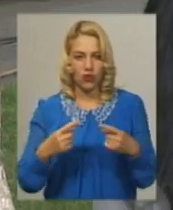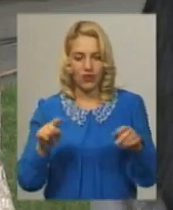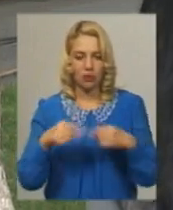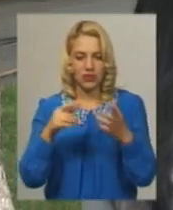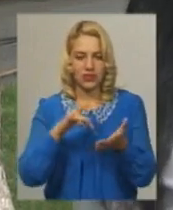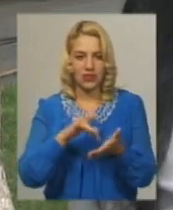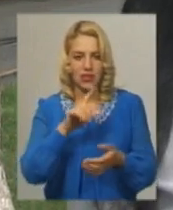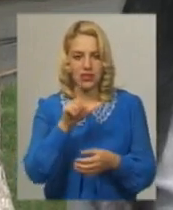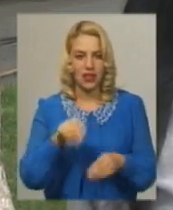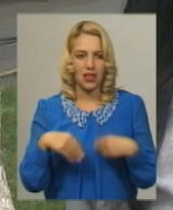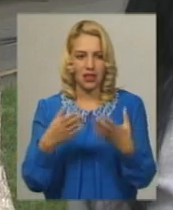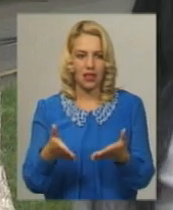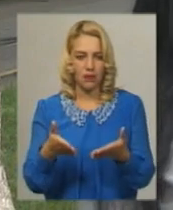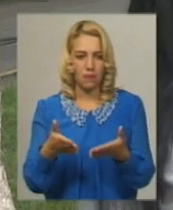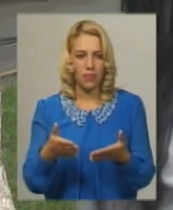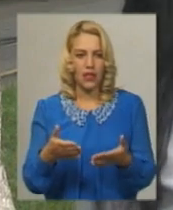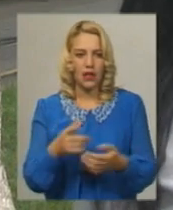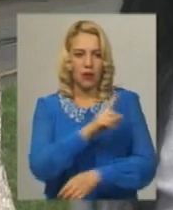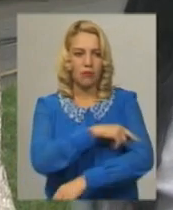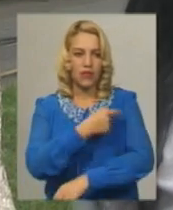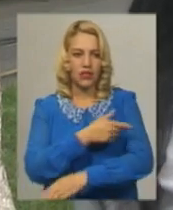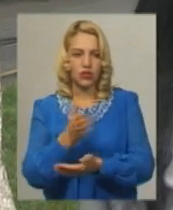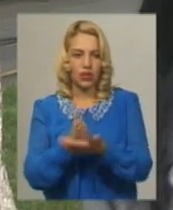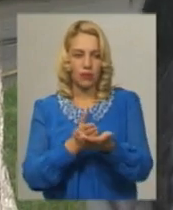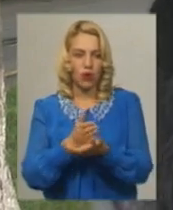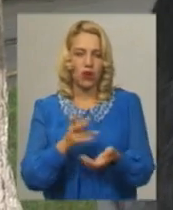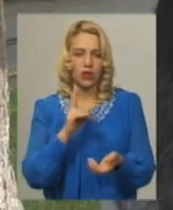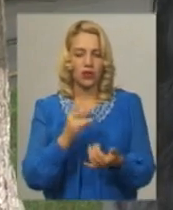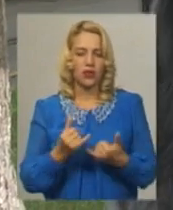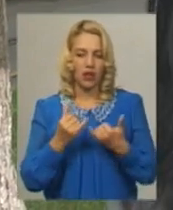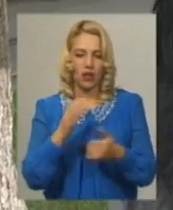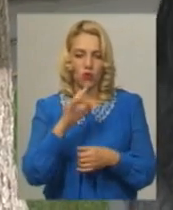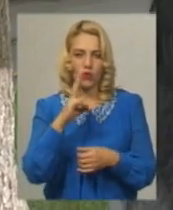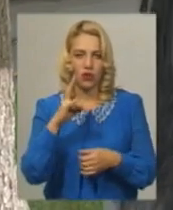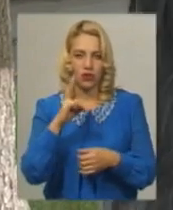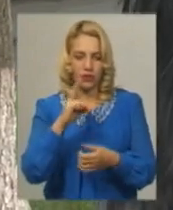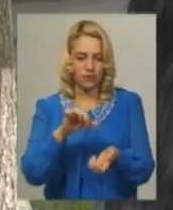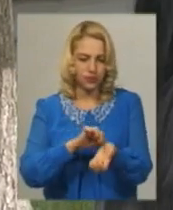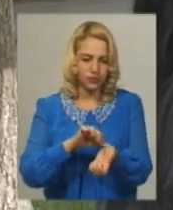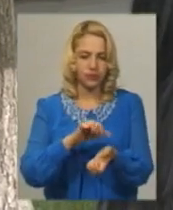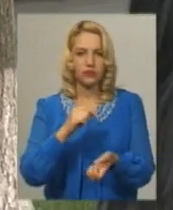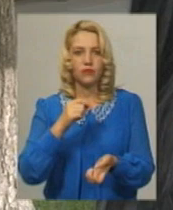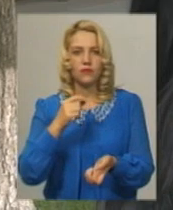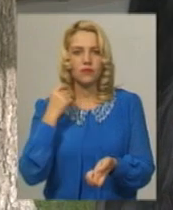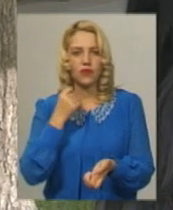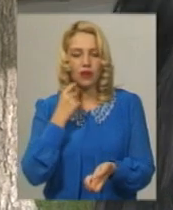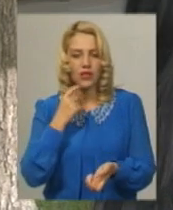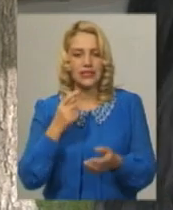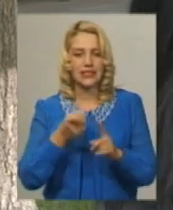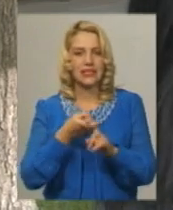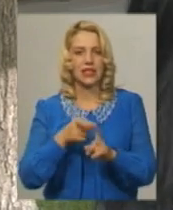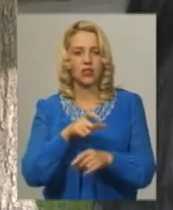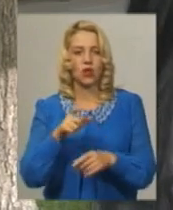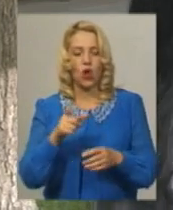реабілітаційний центр з надання медичних послуг особам із залежністю. Водночас встановлено, що особи, які утримувалися в